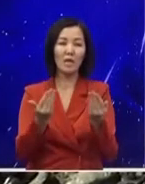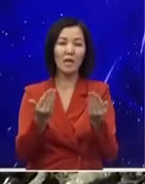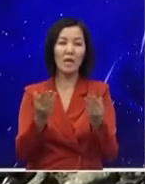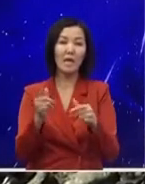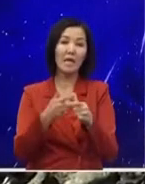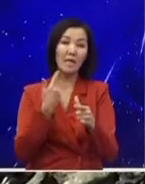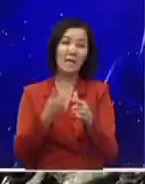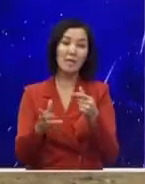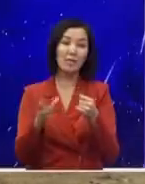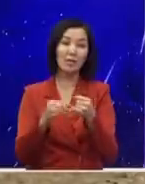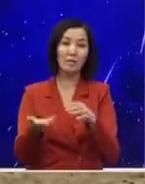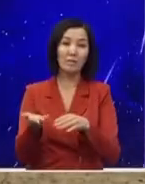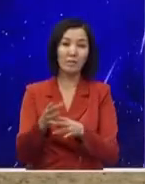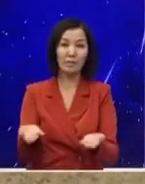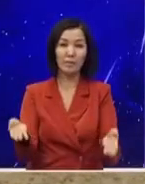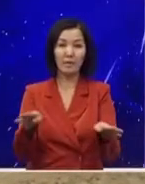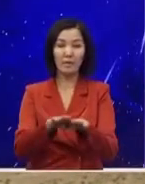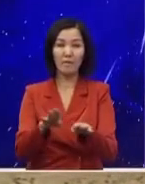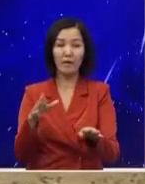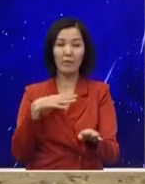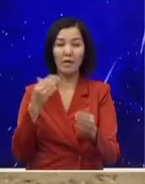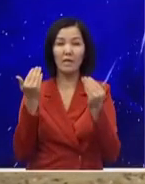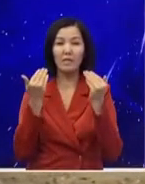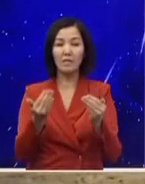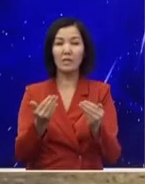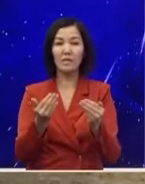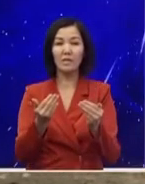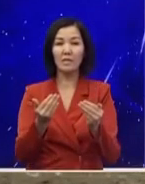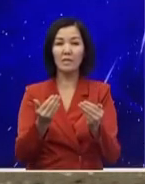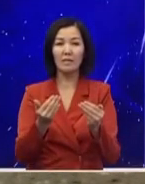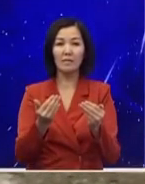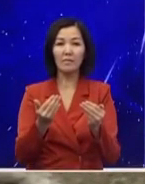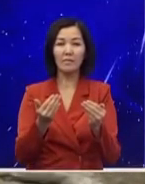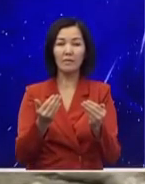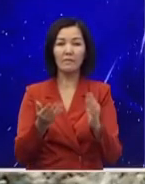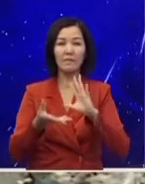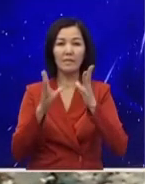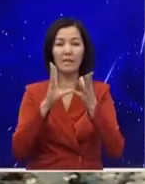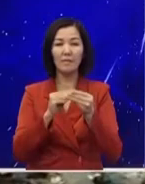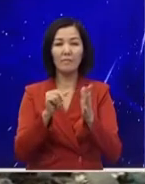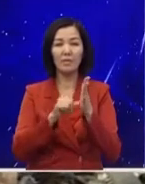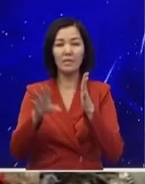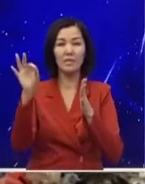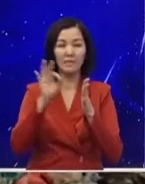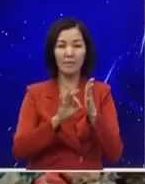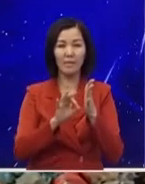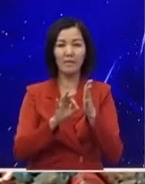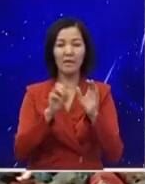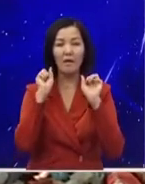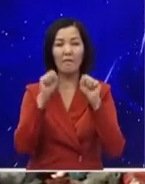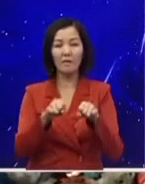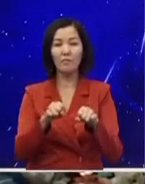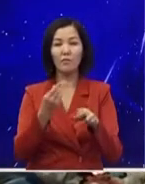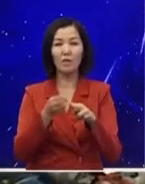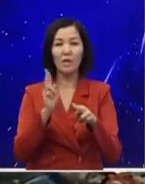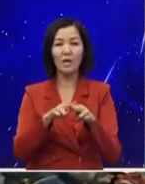и многого другого. Однако, по словам специалистов, довести уровень переработки мусора реально до целых 60%. Но это возможно только в том